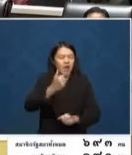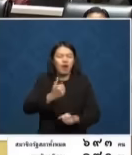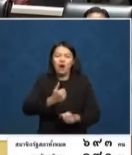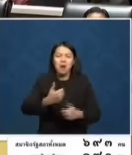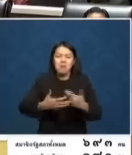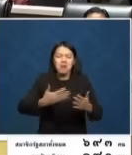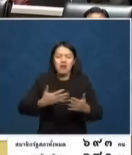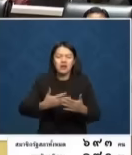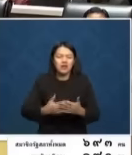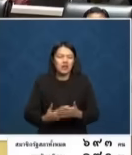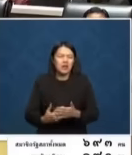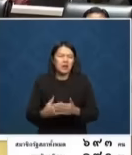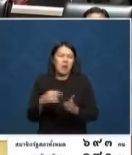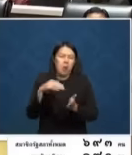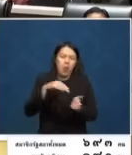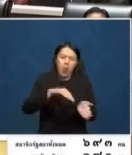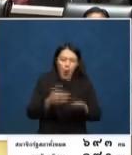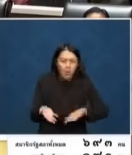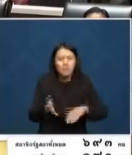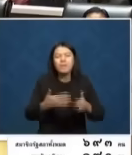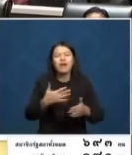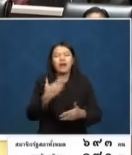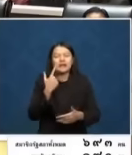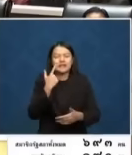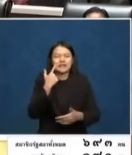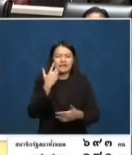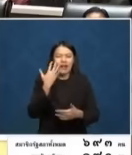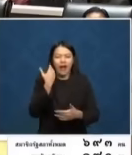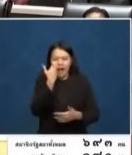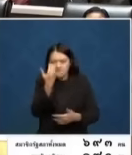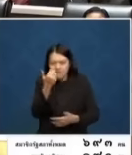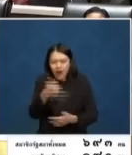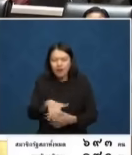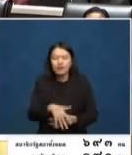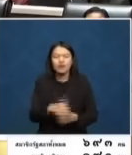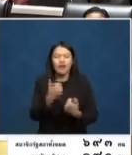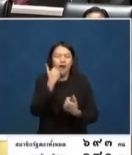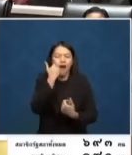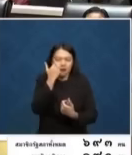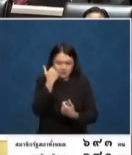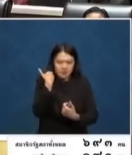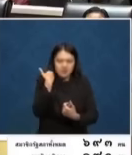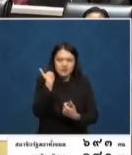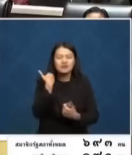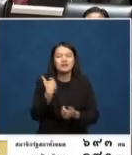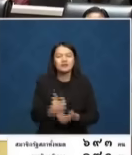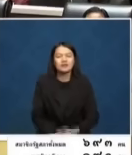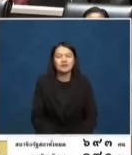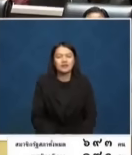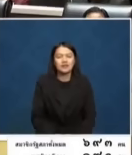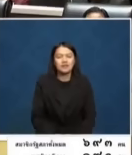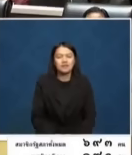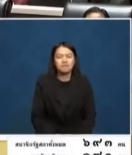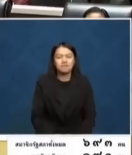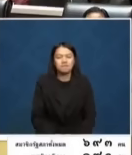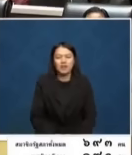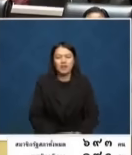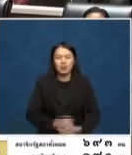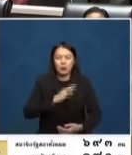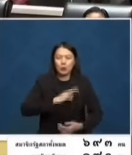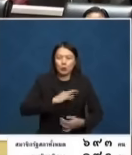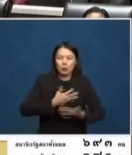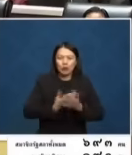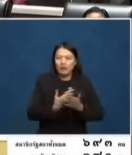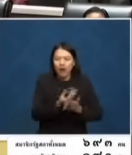ประชาชนพอใจตรงที่ได้เงินหมืใช่มั้ยคนที่มีสิทธิ์ได้นะด้วยแคปเรื่องที่บอกว่ารายได้ไม่เกิน